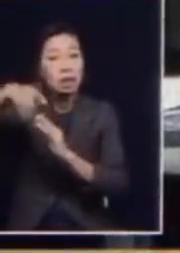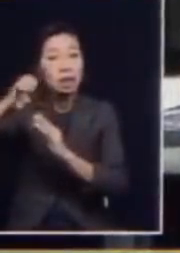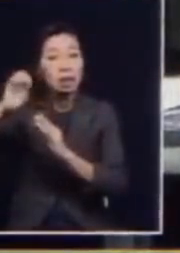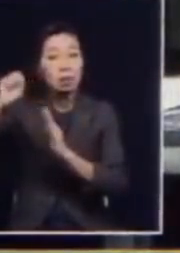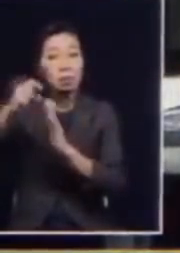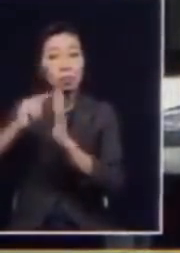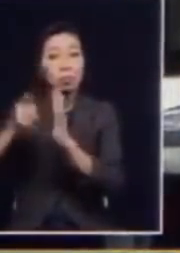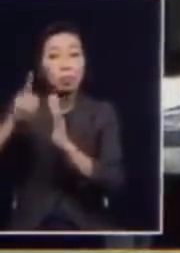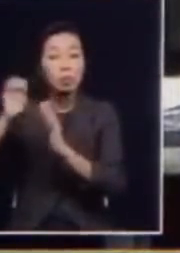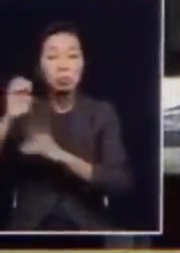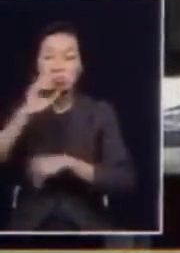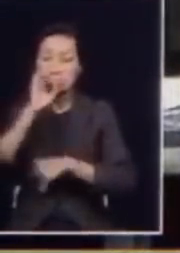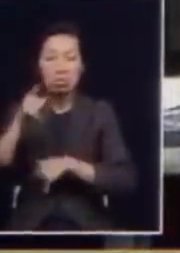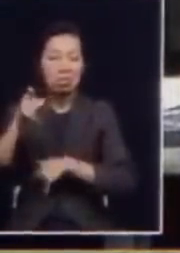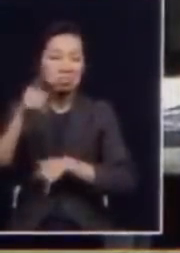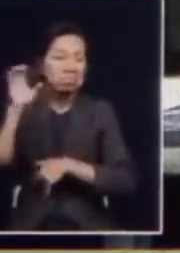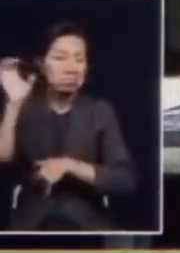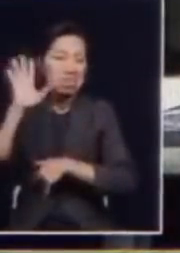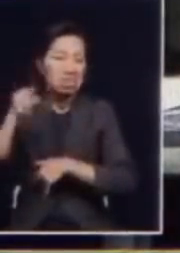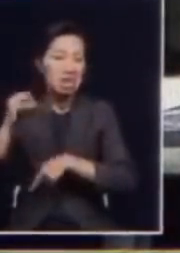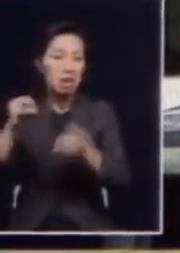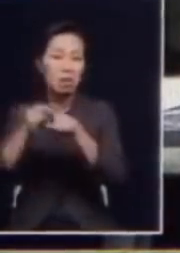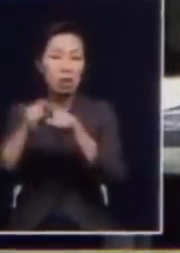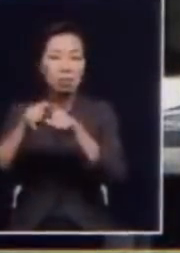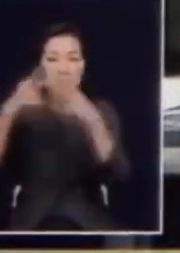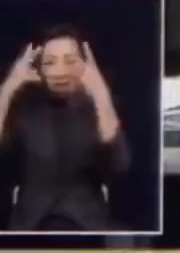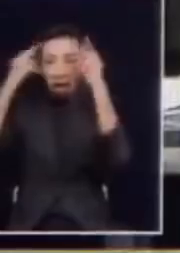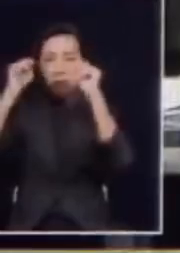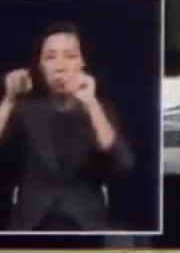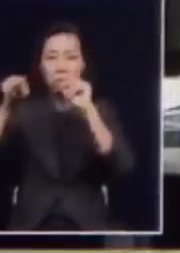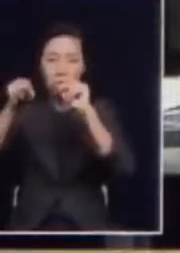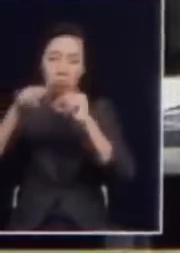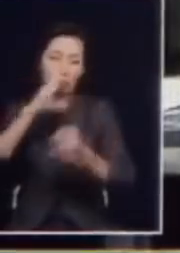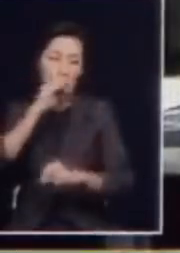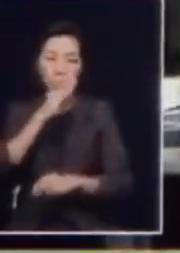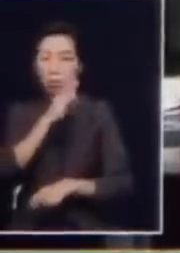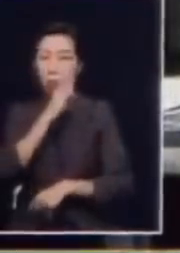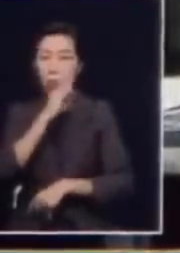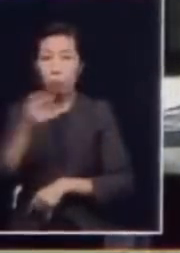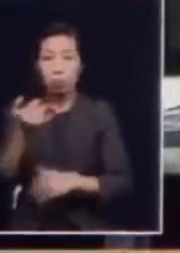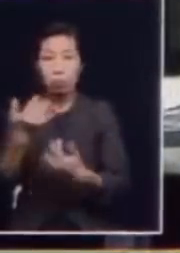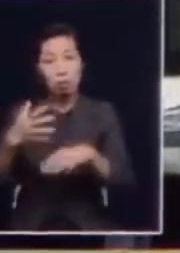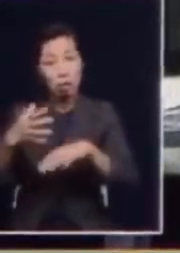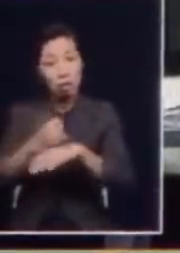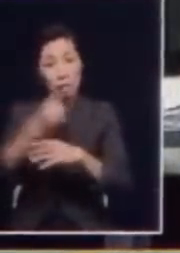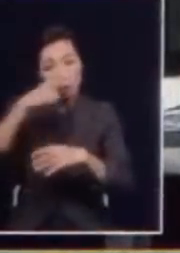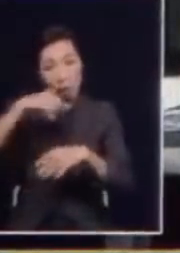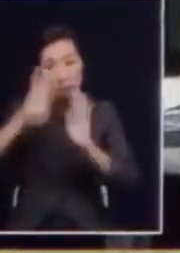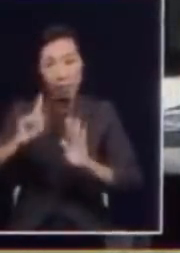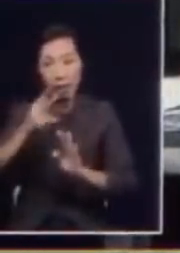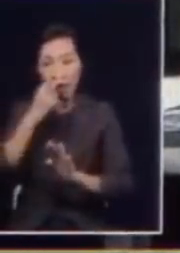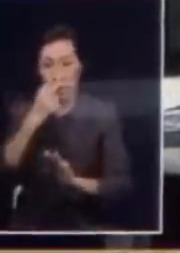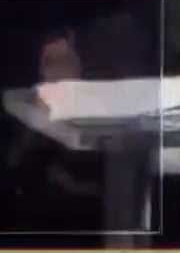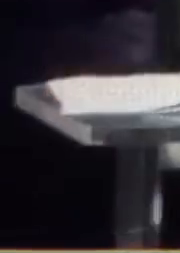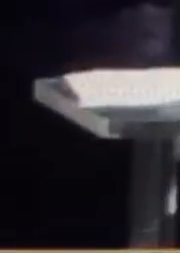แกะด้วยที่พูดตรงๆแรงๆตามสไตล์นะคะส่วนทิศทางการเมืองไทยบ้านเราจะเป็นอย่างไรต่อนั้นติดตามจากรายงานพิเศ